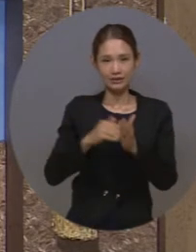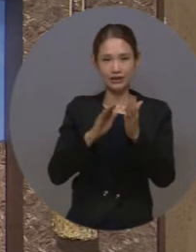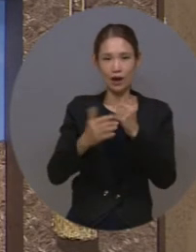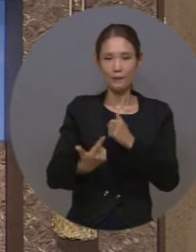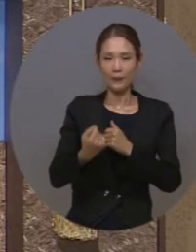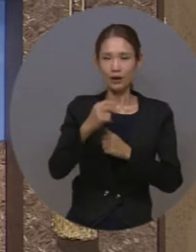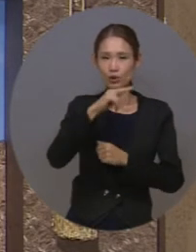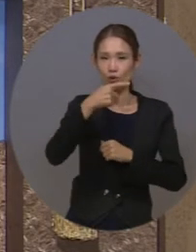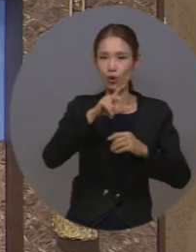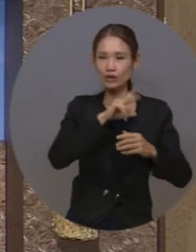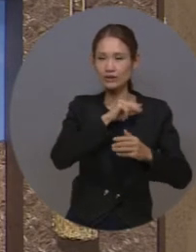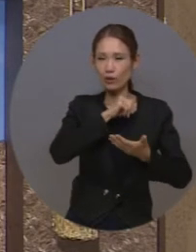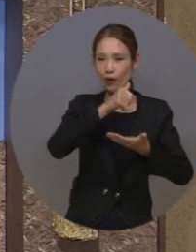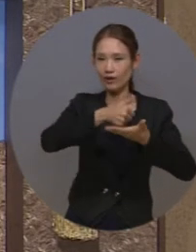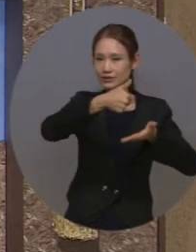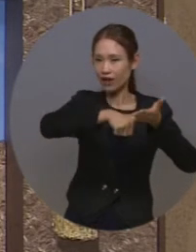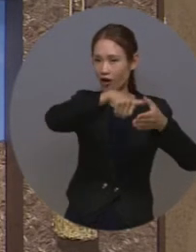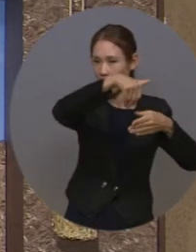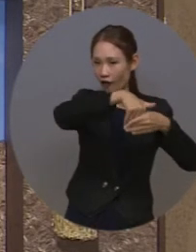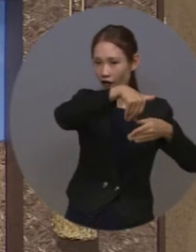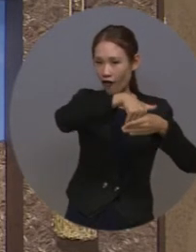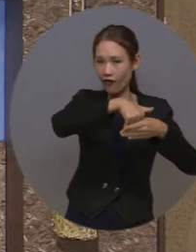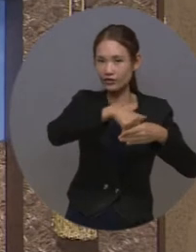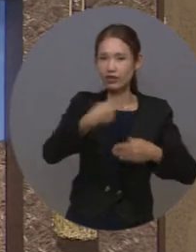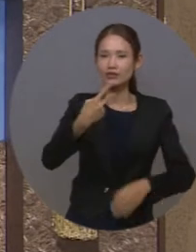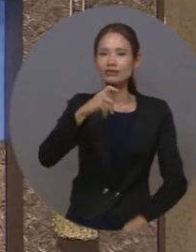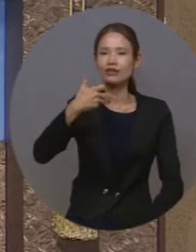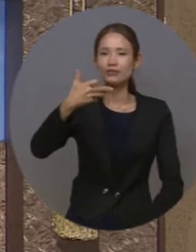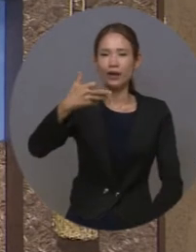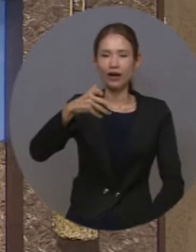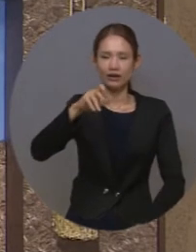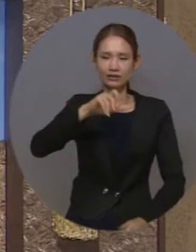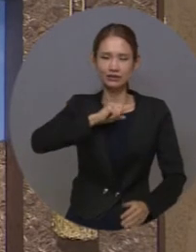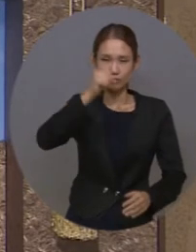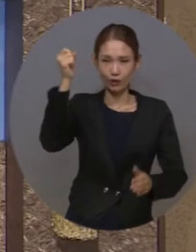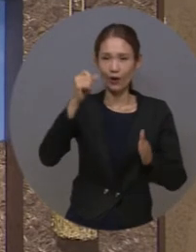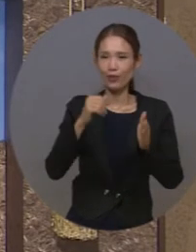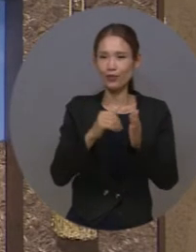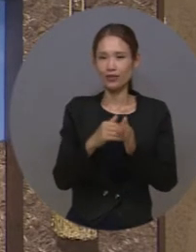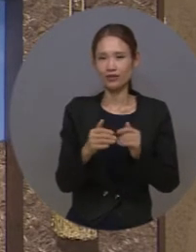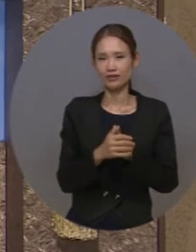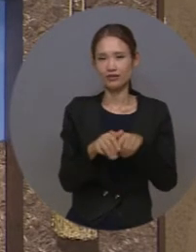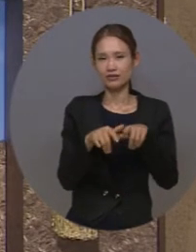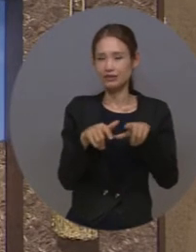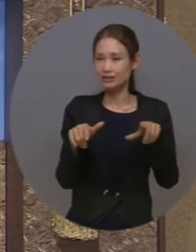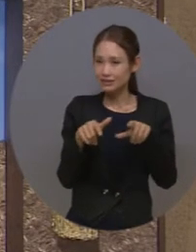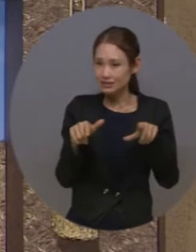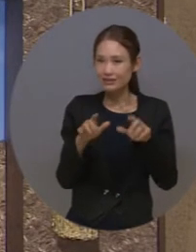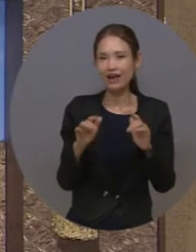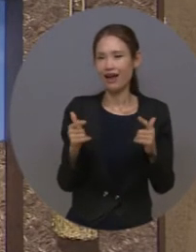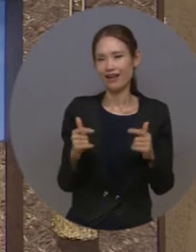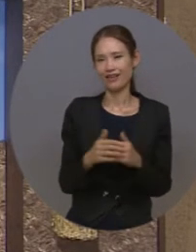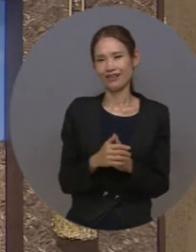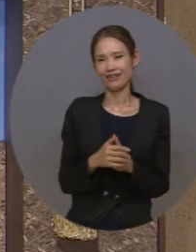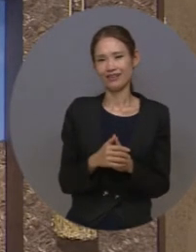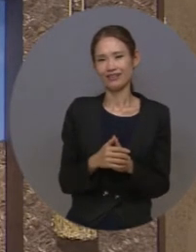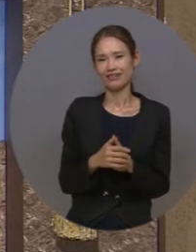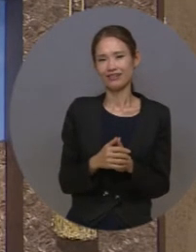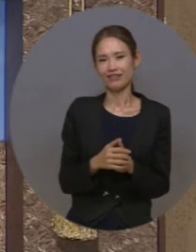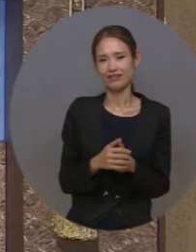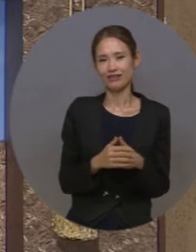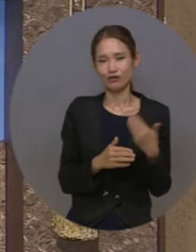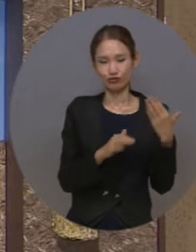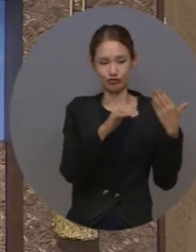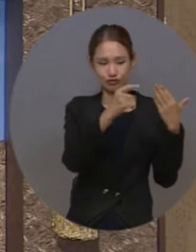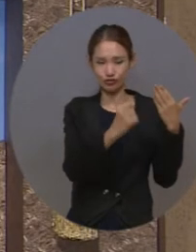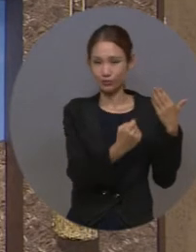있어서 네. 2018년도에 이제 도의원이 됐습니다. 네. 이렇게 흔한 경우는 아니죠. 그러니까요. 네, 구급에서부터 시작을